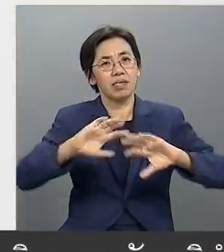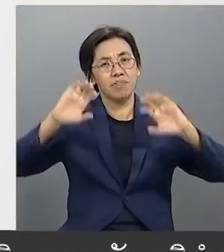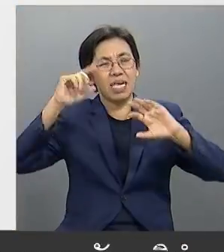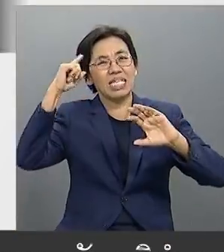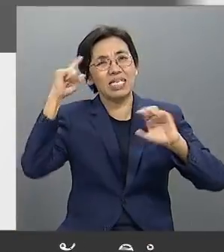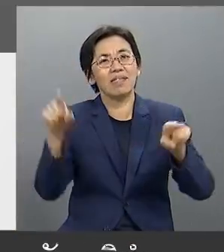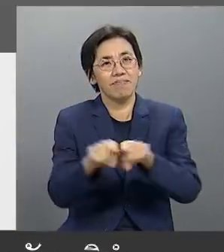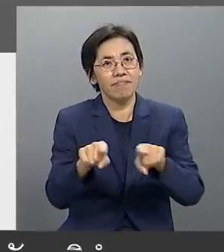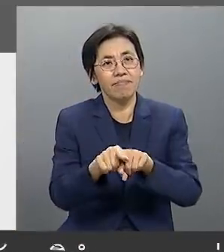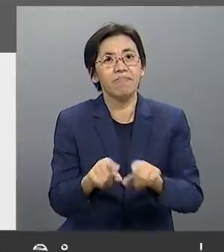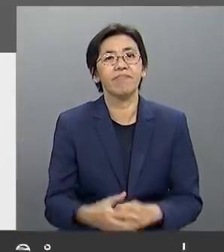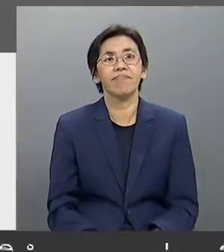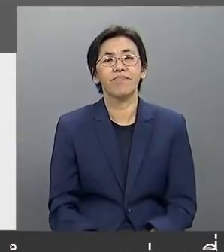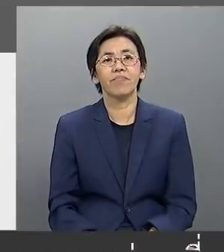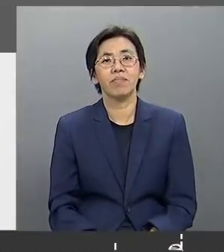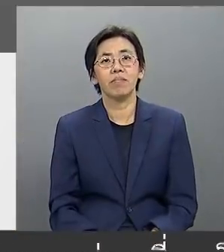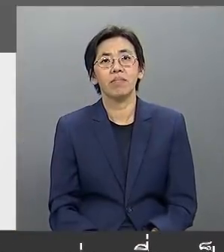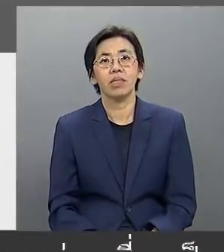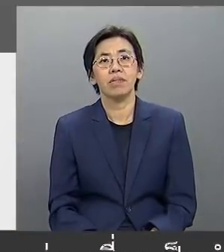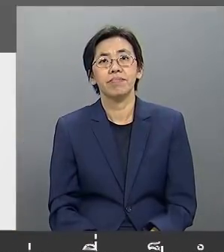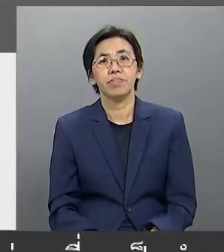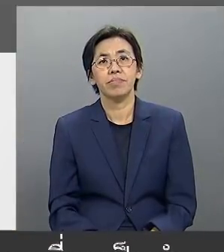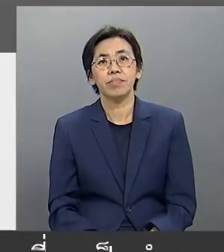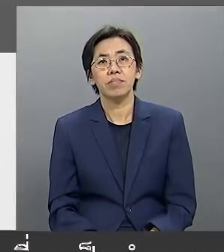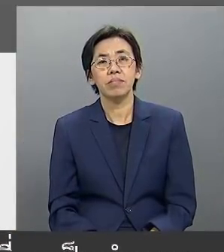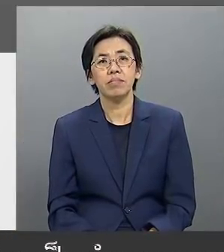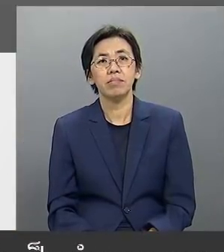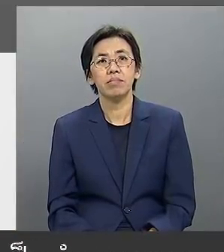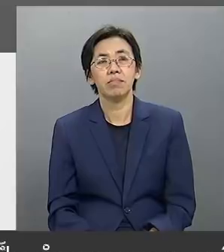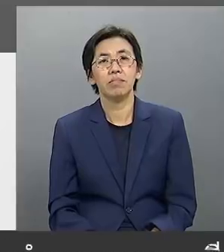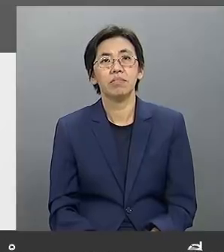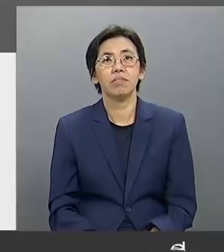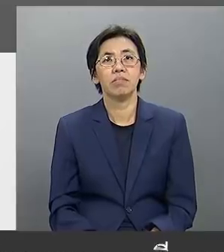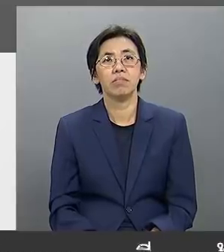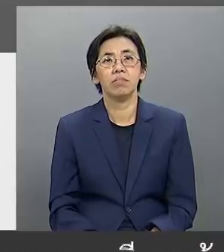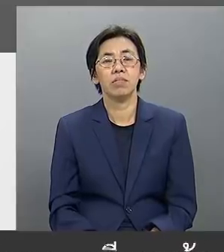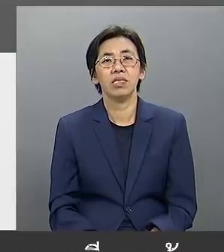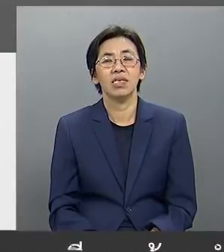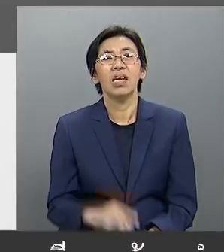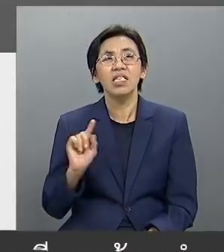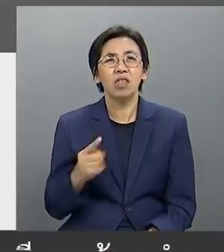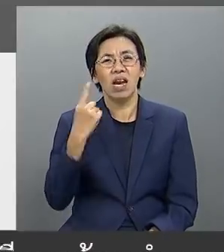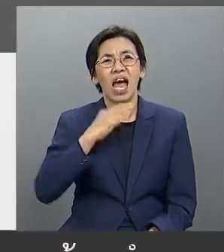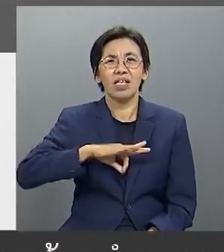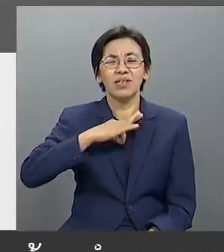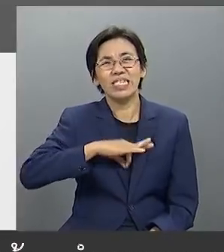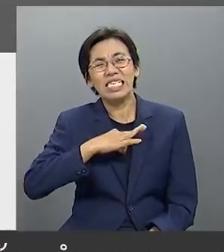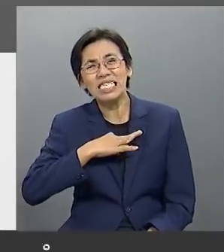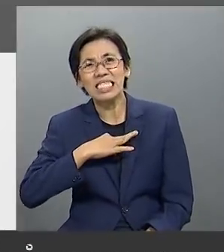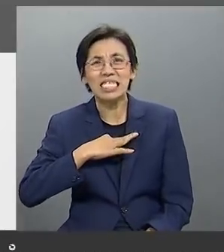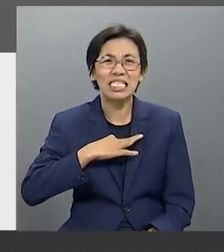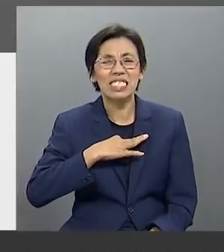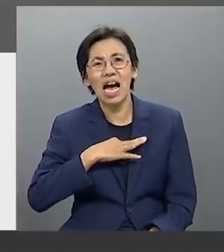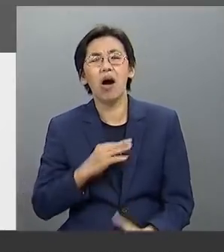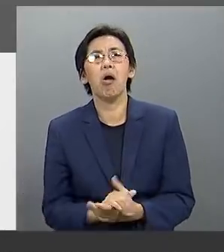ไปคนที่จะต้องส่งชมเงินเพิ่มคือนี้จ้างเนี่ยเขาก็ช่วงระยะแรกที่เขายังยังผักภาระ